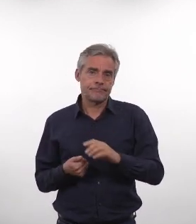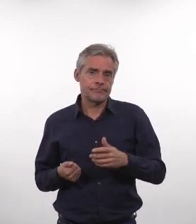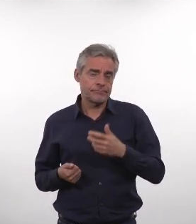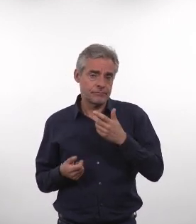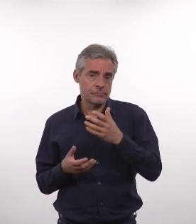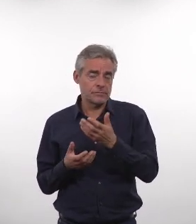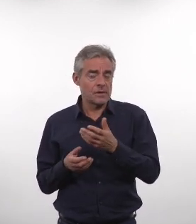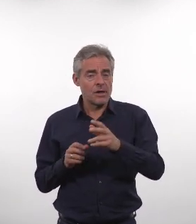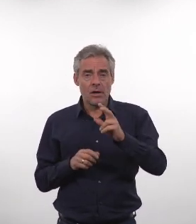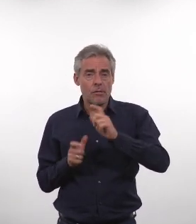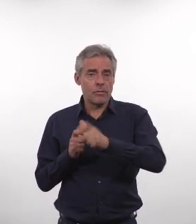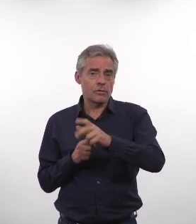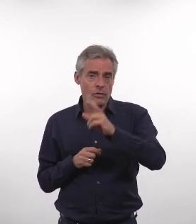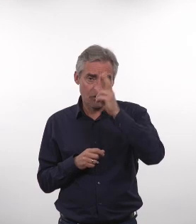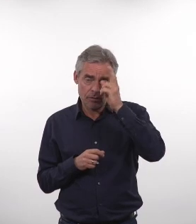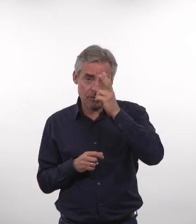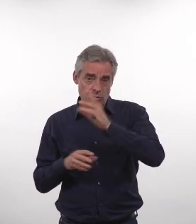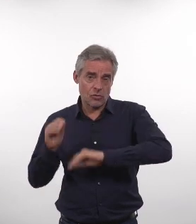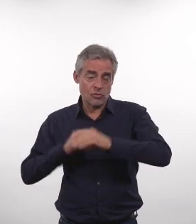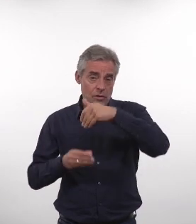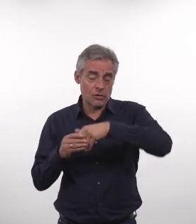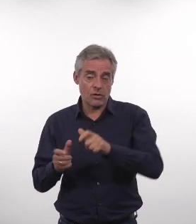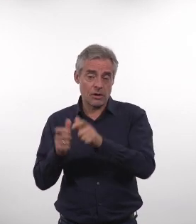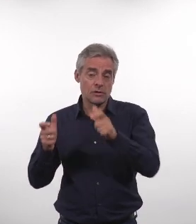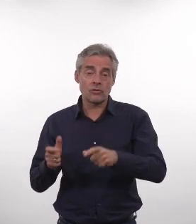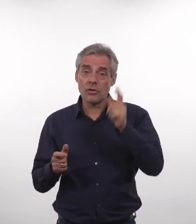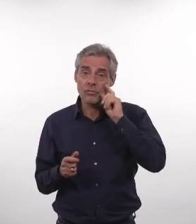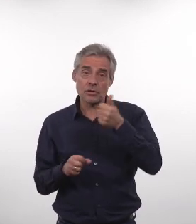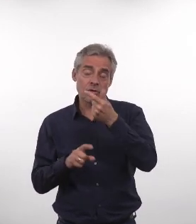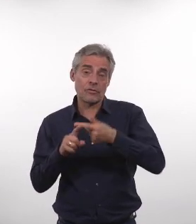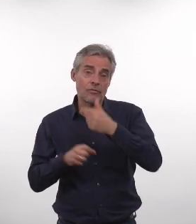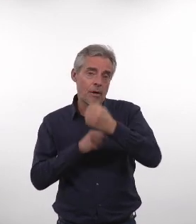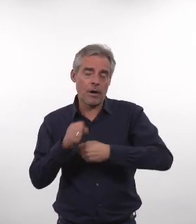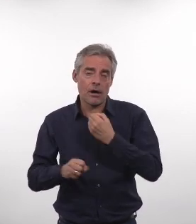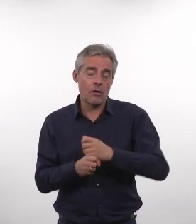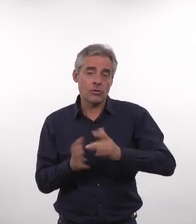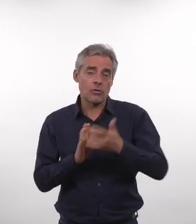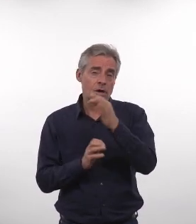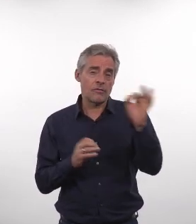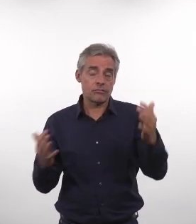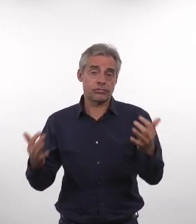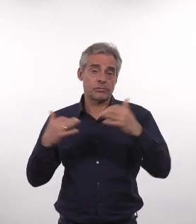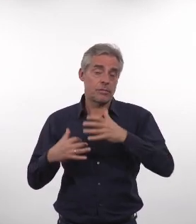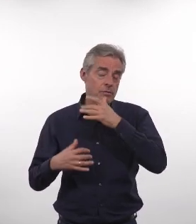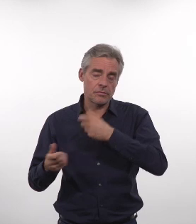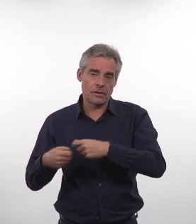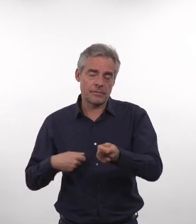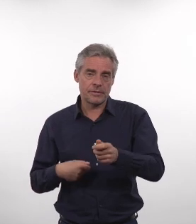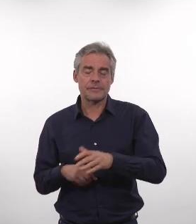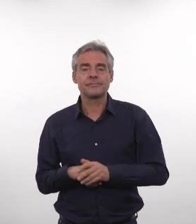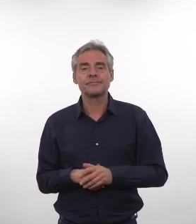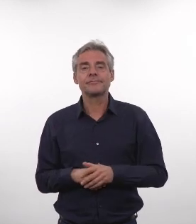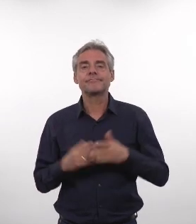place un protocole d'habituation aux soins à l'Institut, puisqu'on reçoit nos patients 1 fois par an. Ils viennent de toute la France, donc ça serait pas du tout adapté de le mettre en